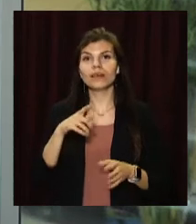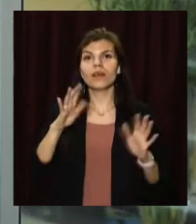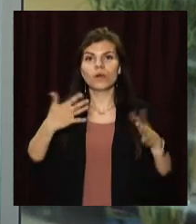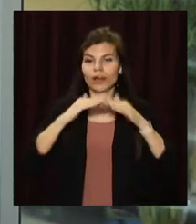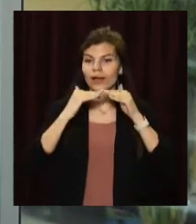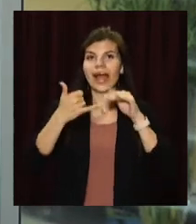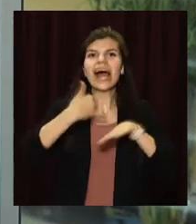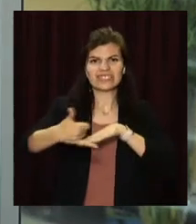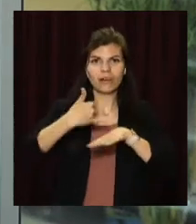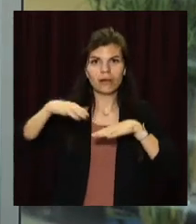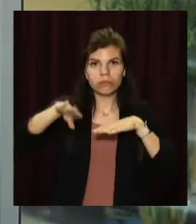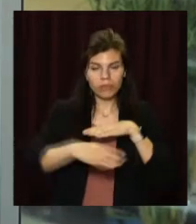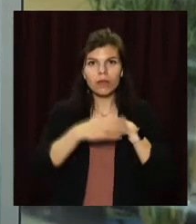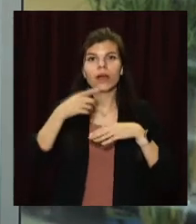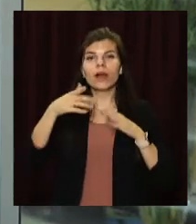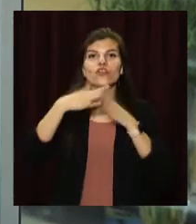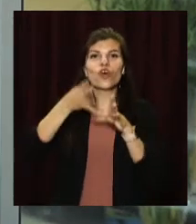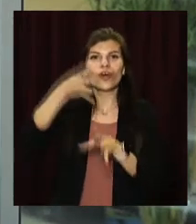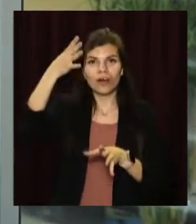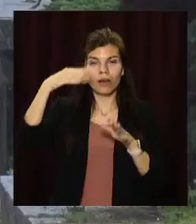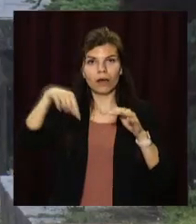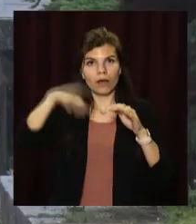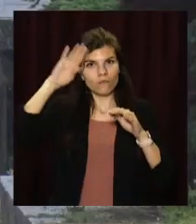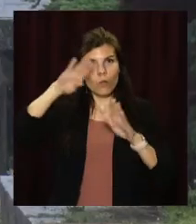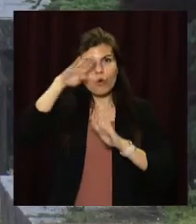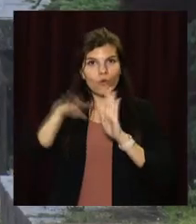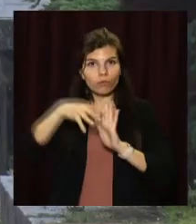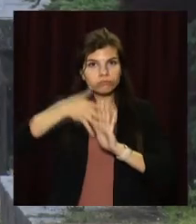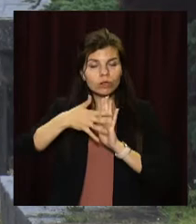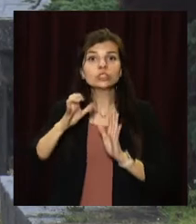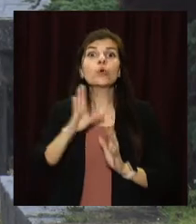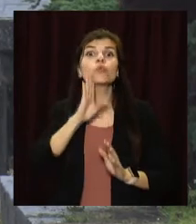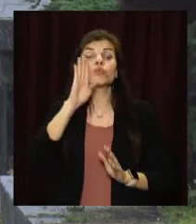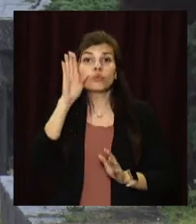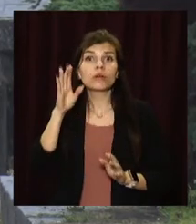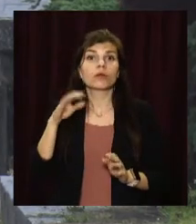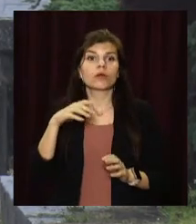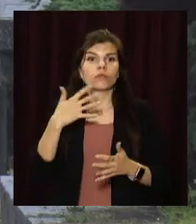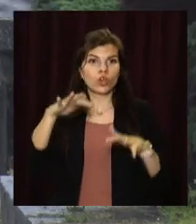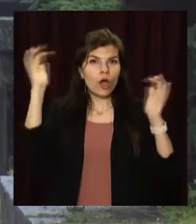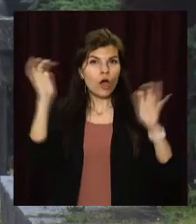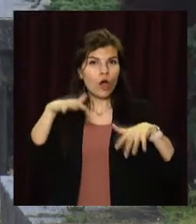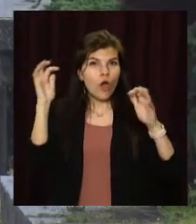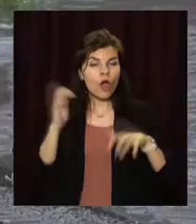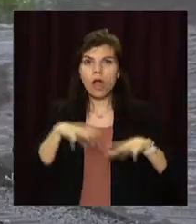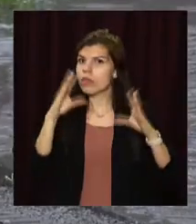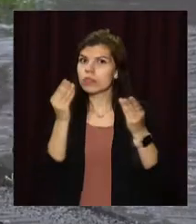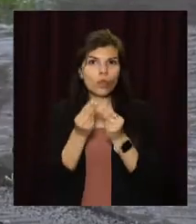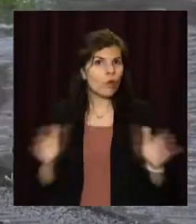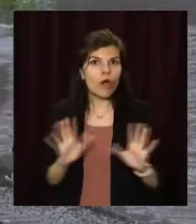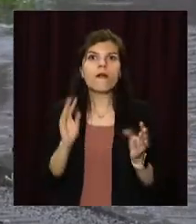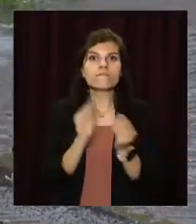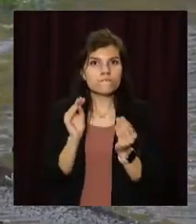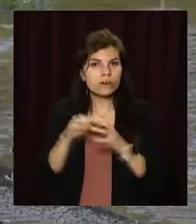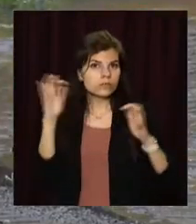підтоплені під'їзди та автівки, що плавають вулицями. І самого ранку Дніпро накрило зливою. Дощ не вщухає й дотепер.